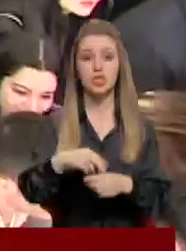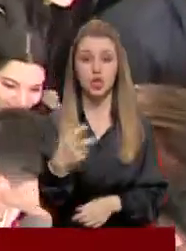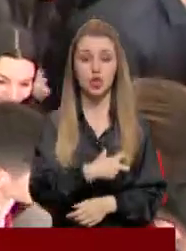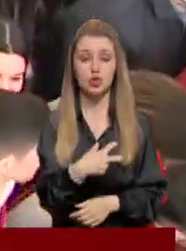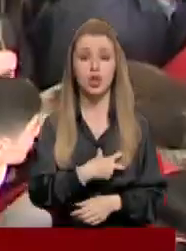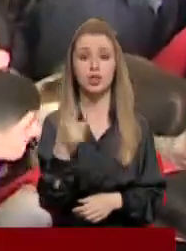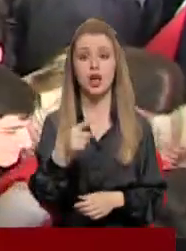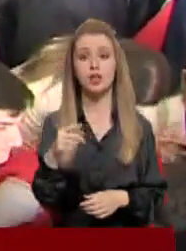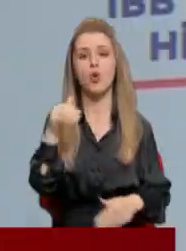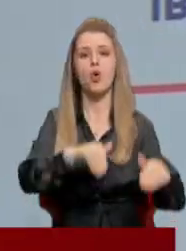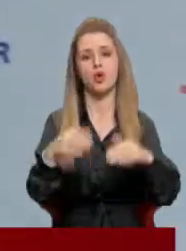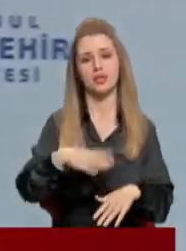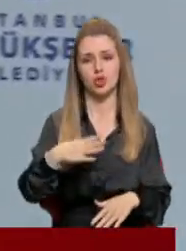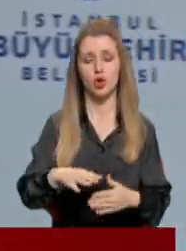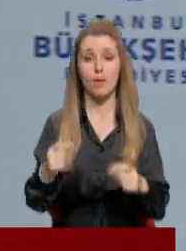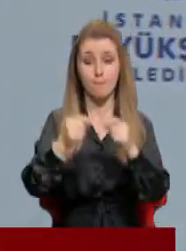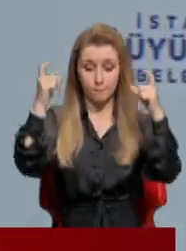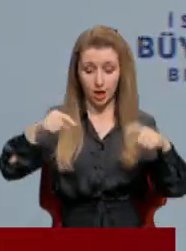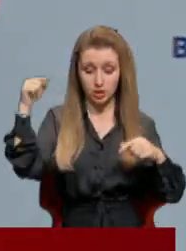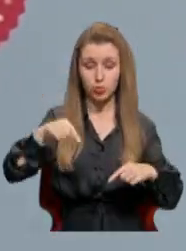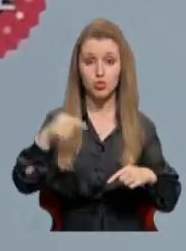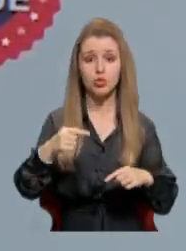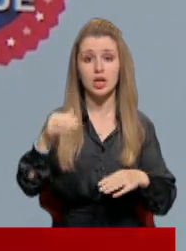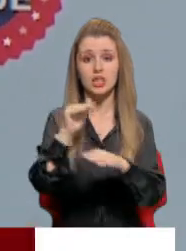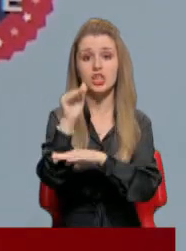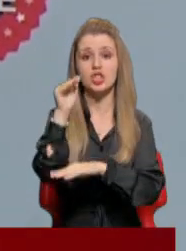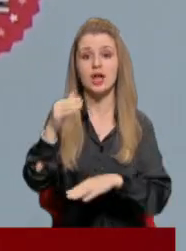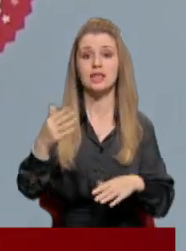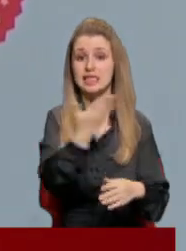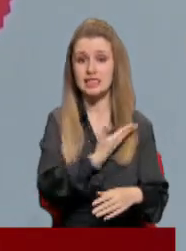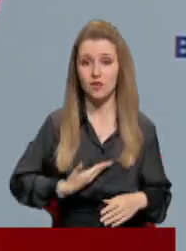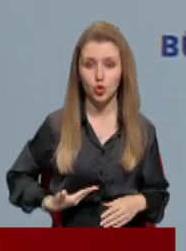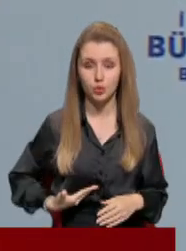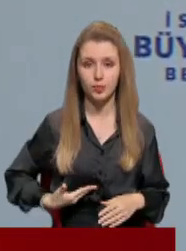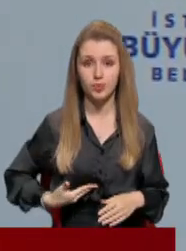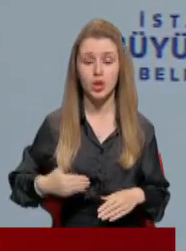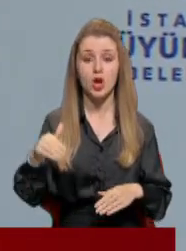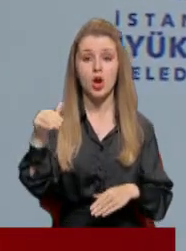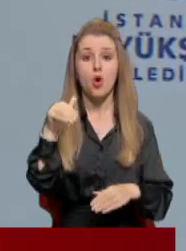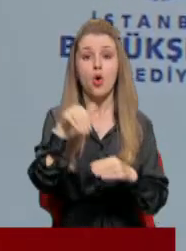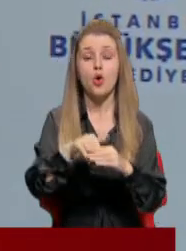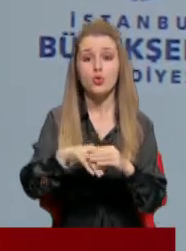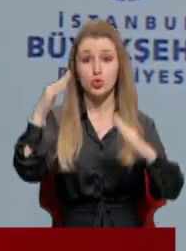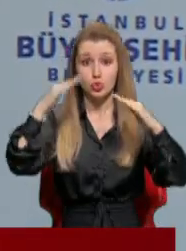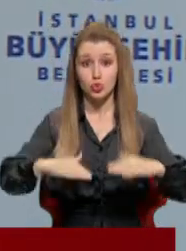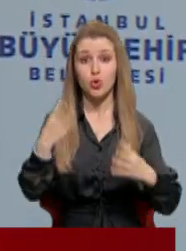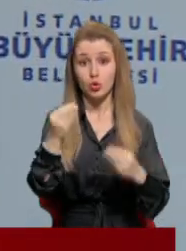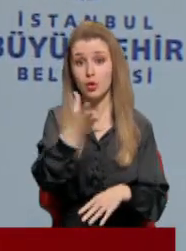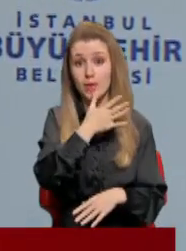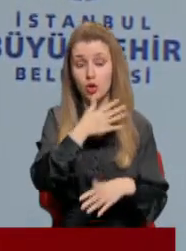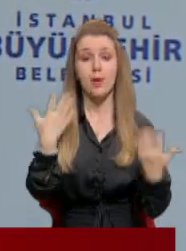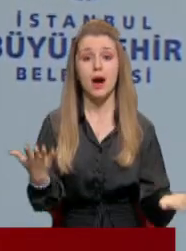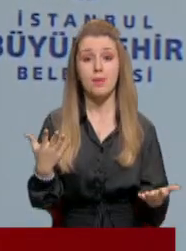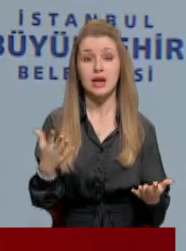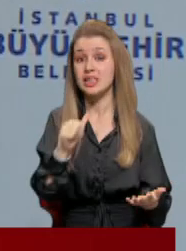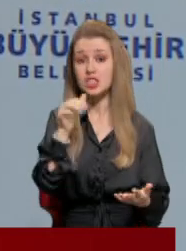yürekten oy isteyeceğim. Bağcılar'da yaşayanları da seviyorum. Oyumuzun düşük olduğunu biliyorum. Ama